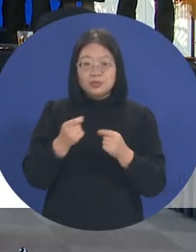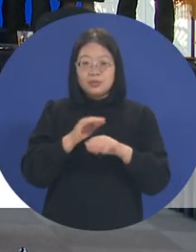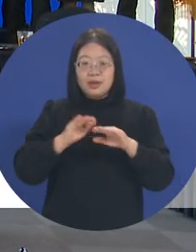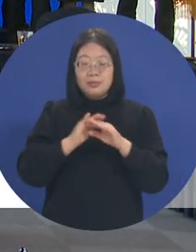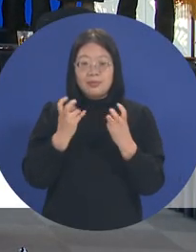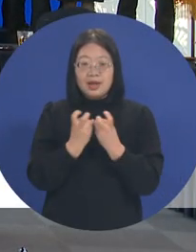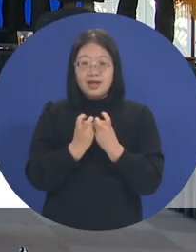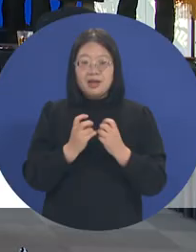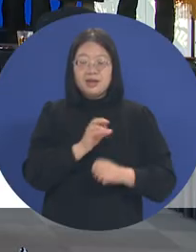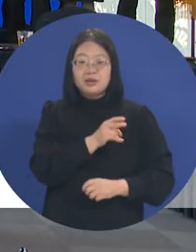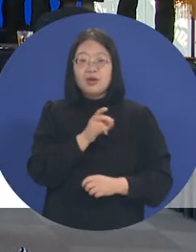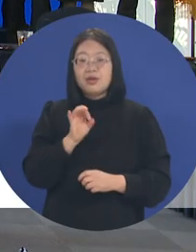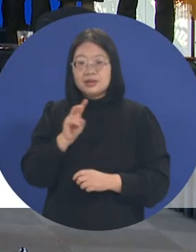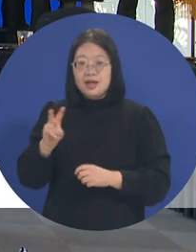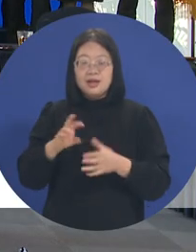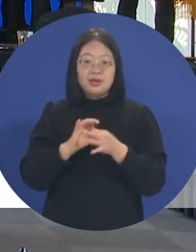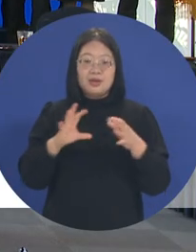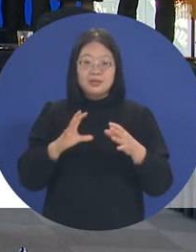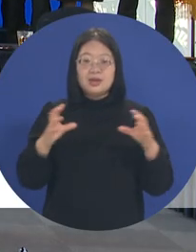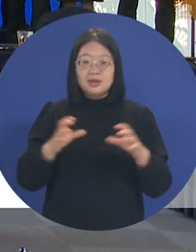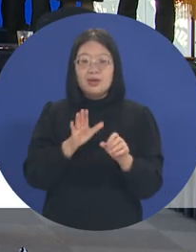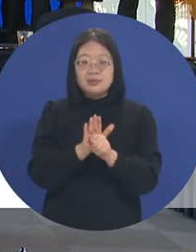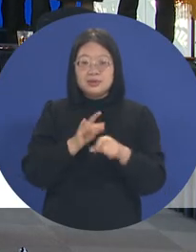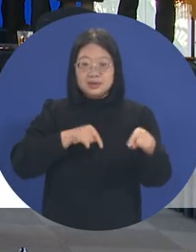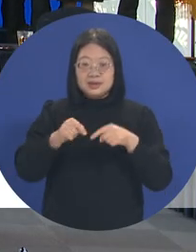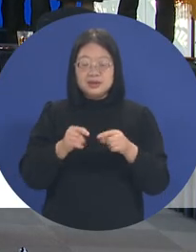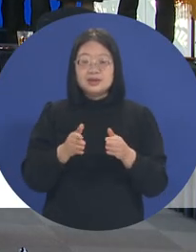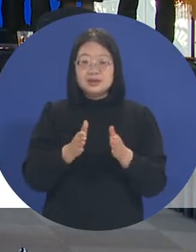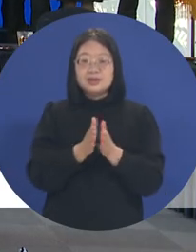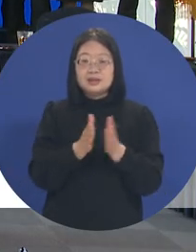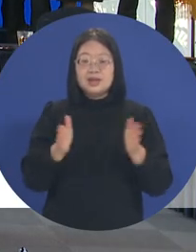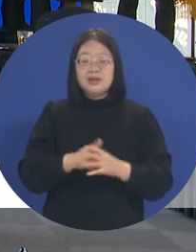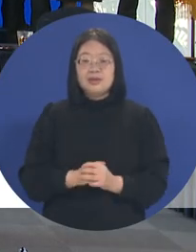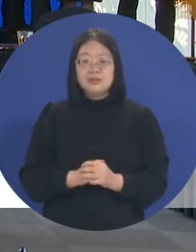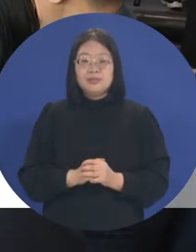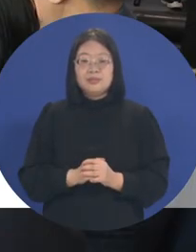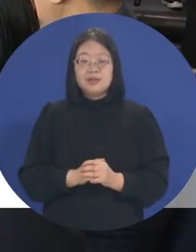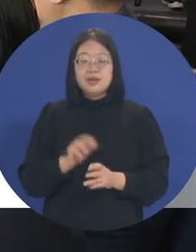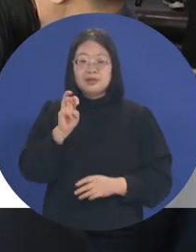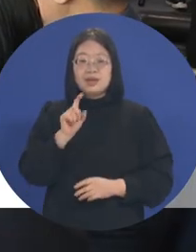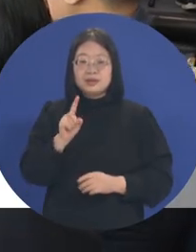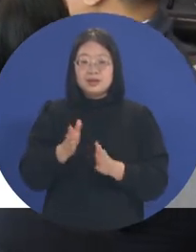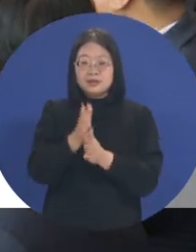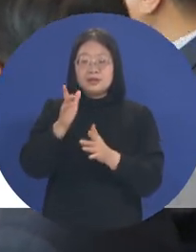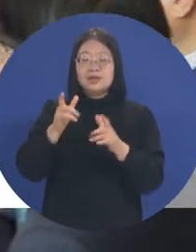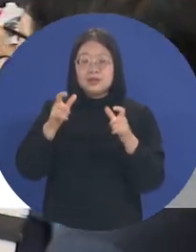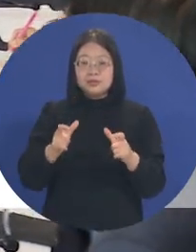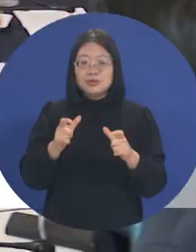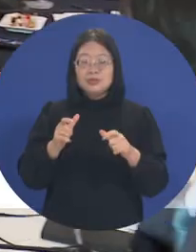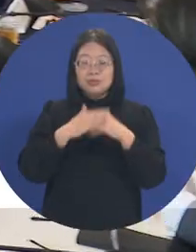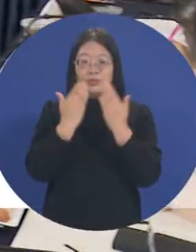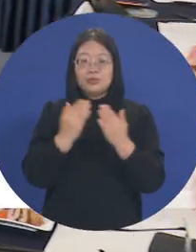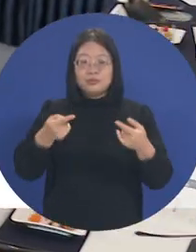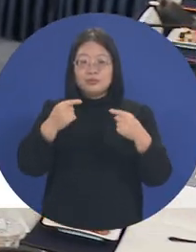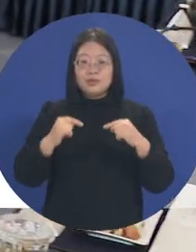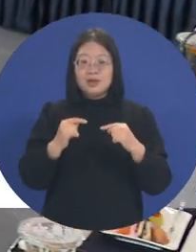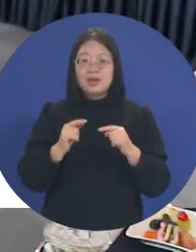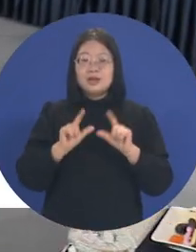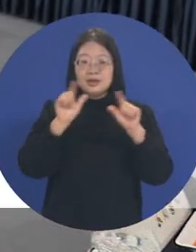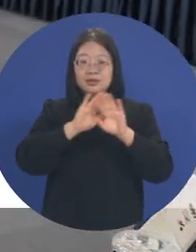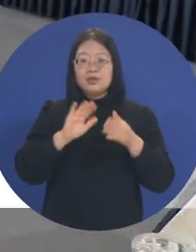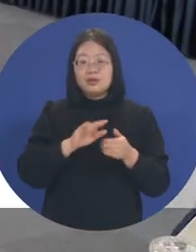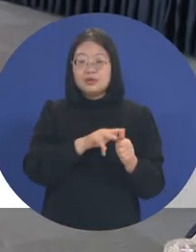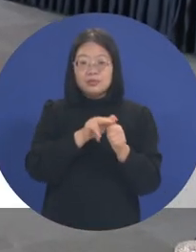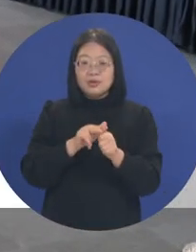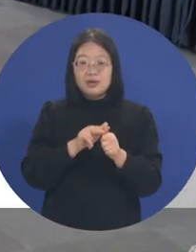구축 등 여야 구분 없는 협치를 추진하기로 합의했습니다 이번 간담회에는 돈의 31개 시군 전원이 참가해